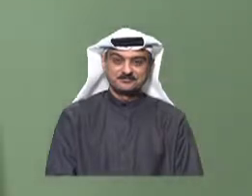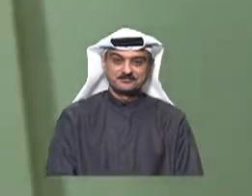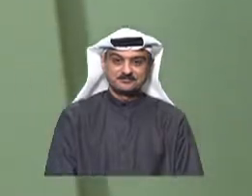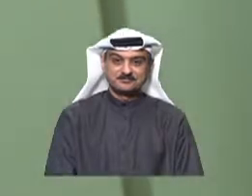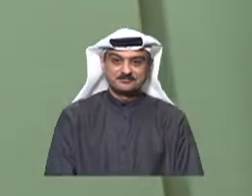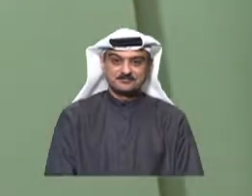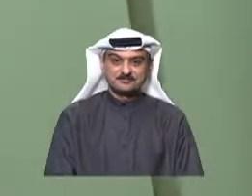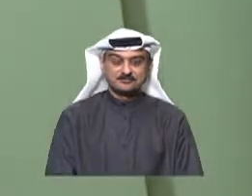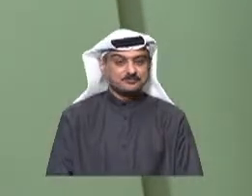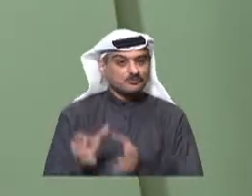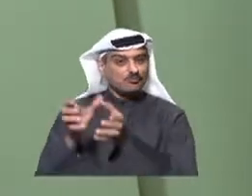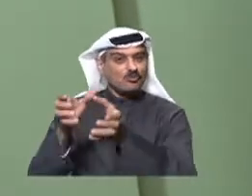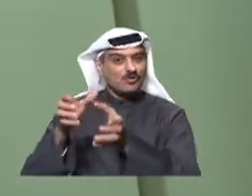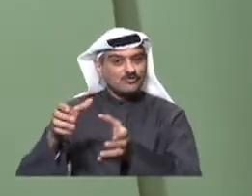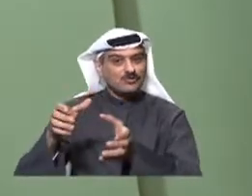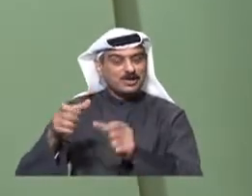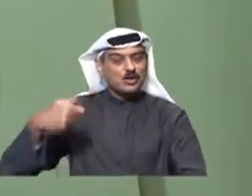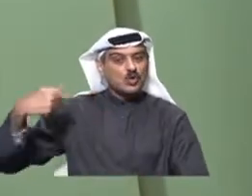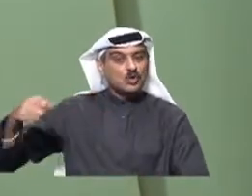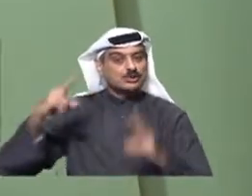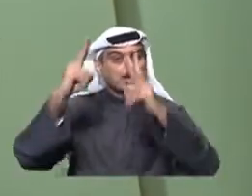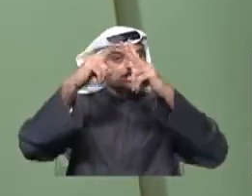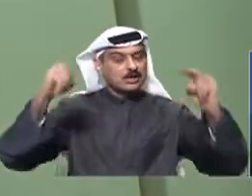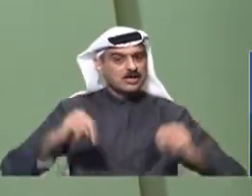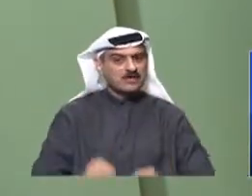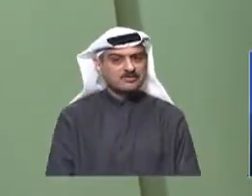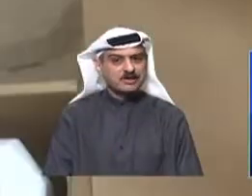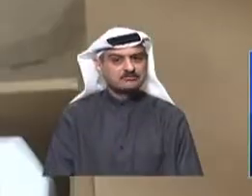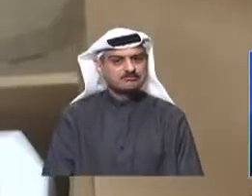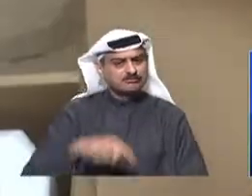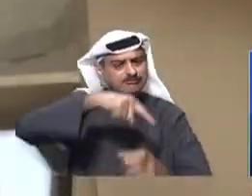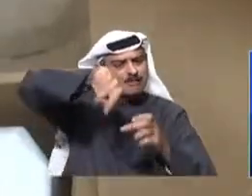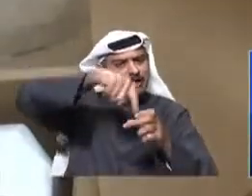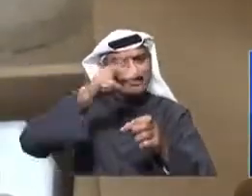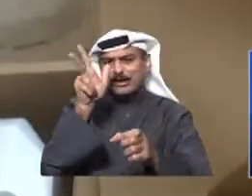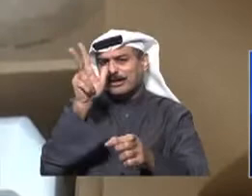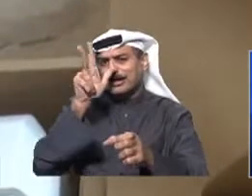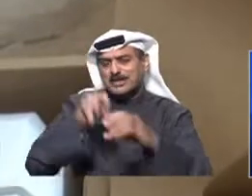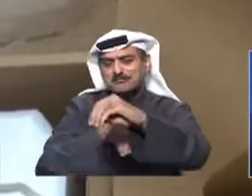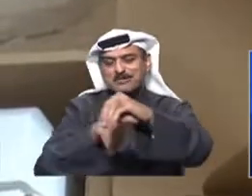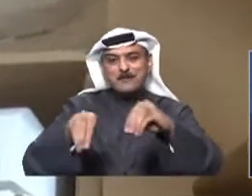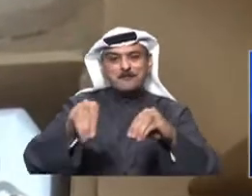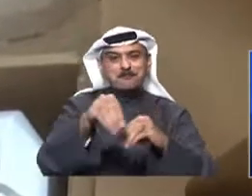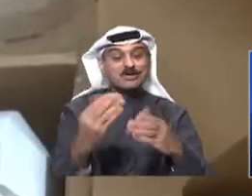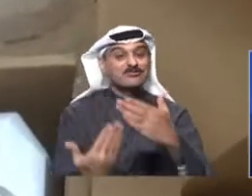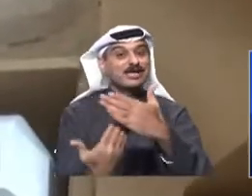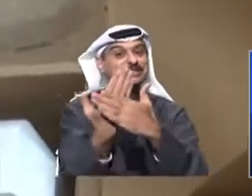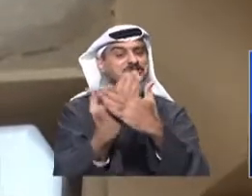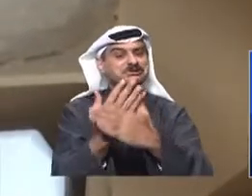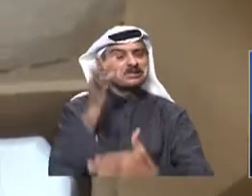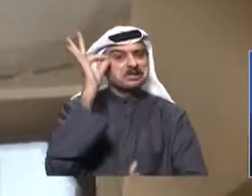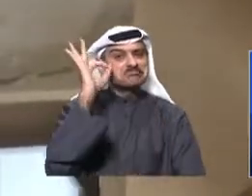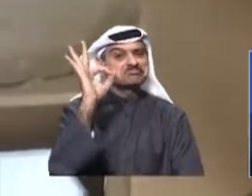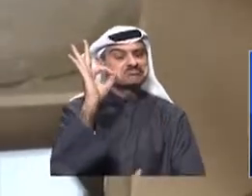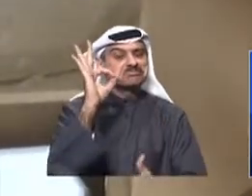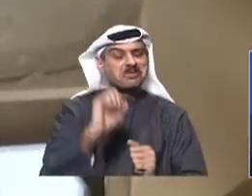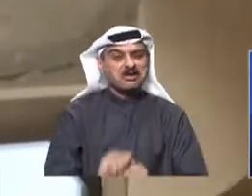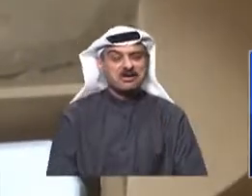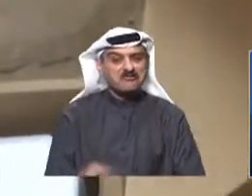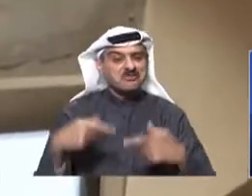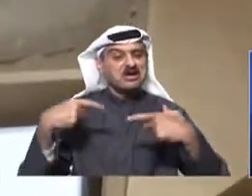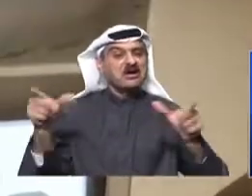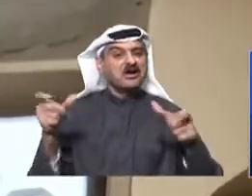قام فريق من وزارة الكهرباء والماء برفع العدادات القديمة واستبدالها بعدادات ذكية في محافظة